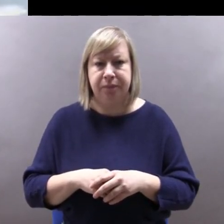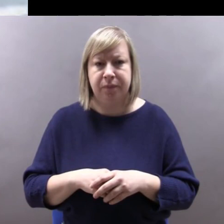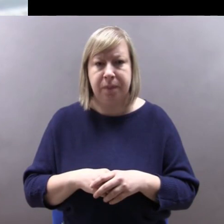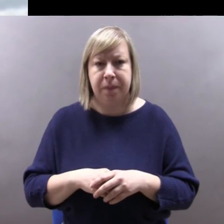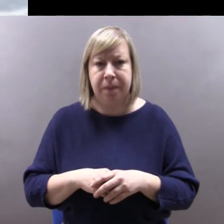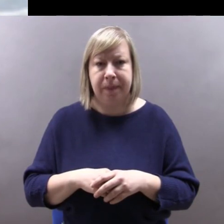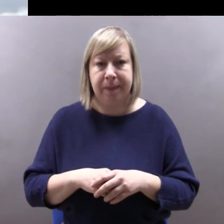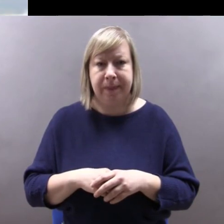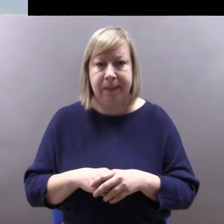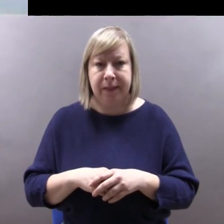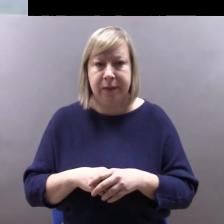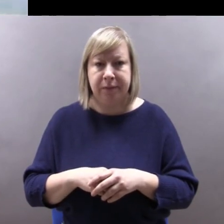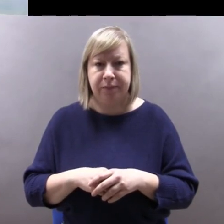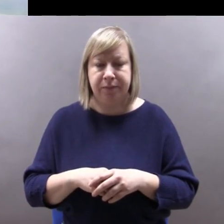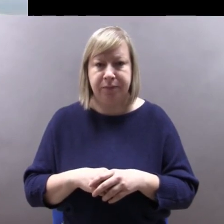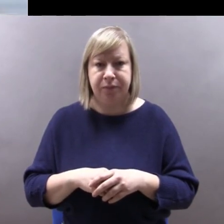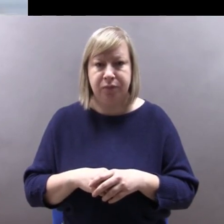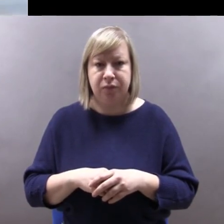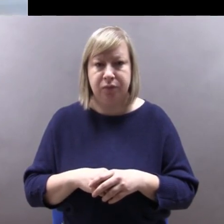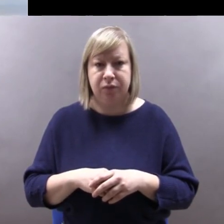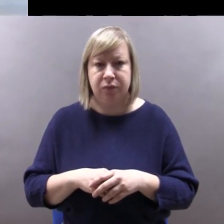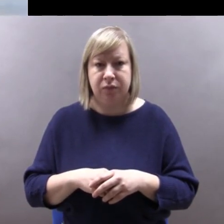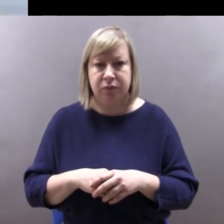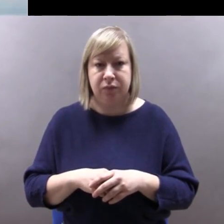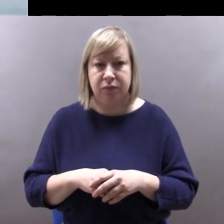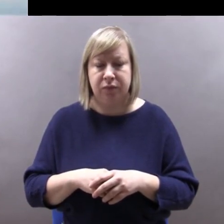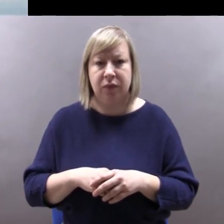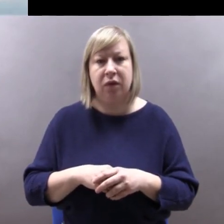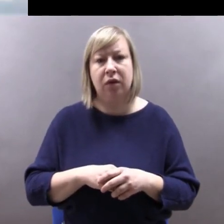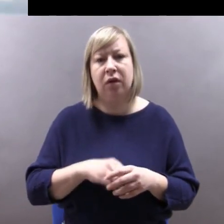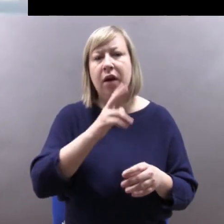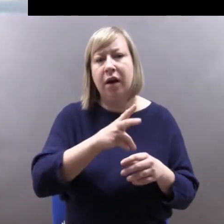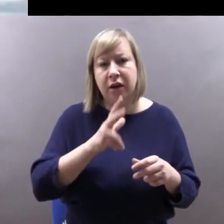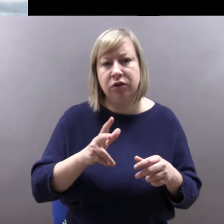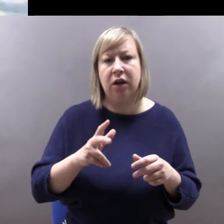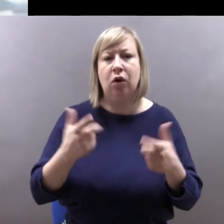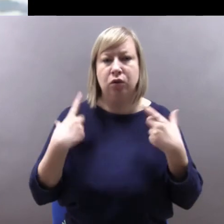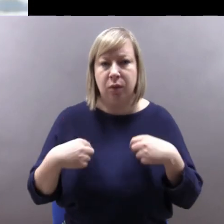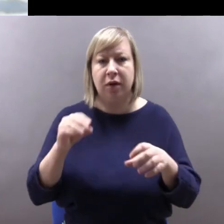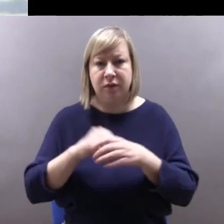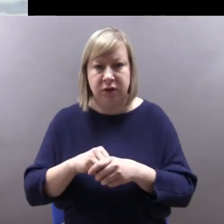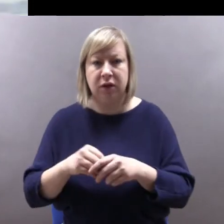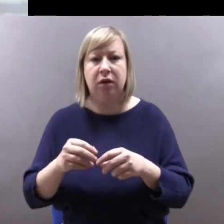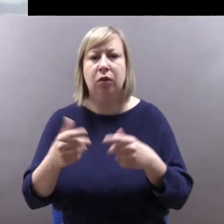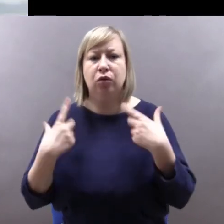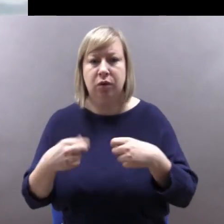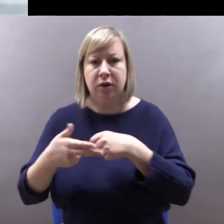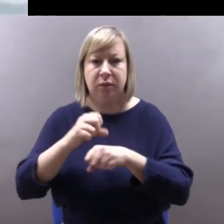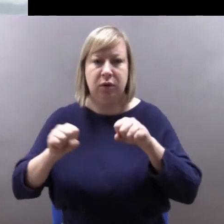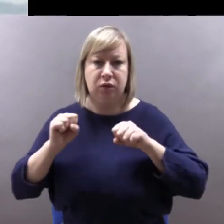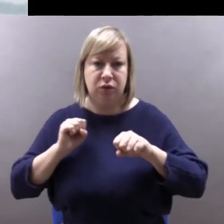niepełnosprawny, każda osoba z niepełnosprawnością, zresztą każda osoba, każdy człowiek dostosowuje sobie